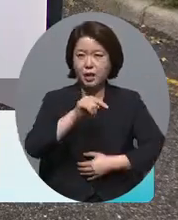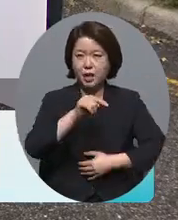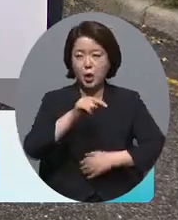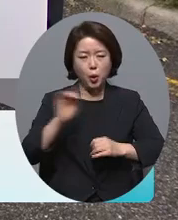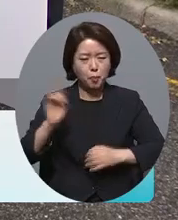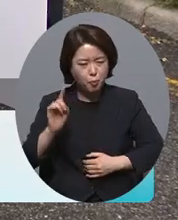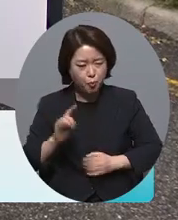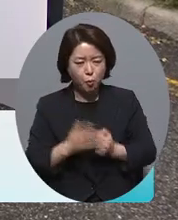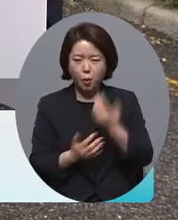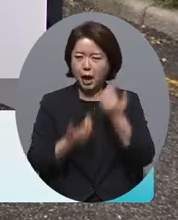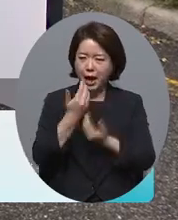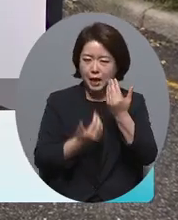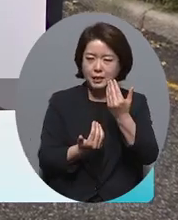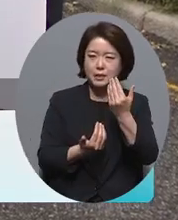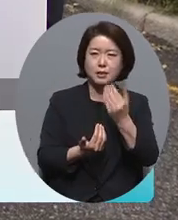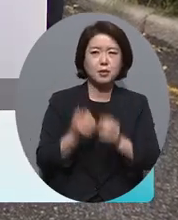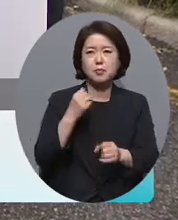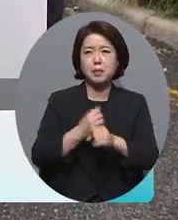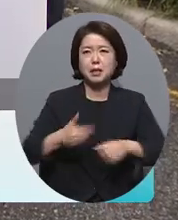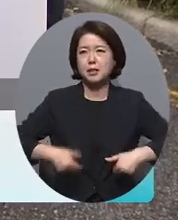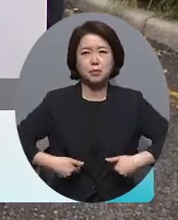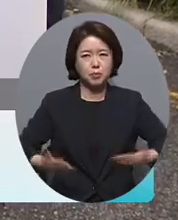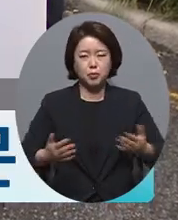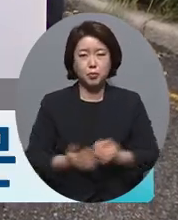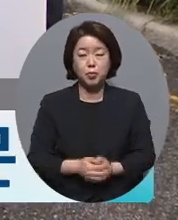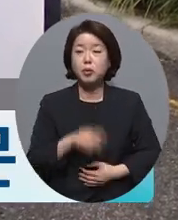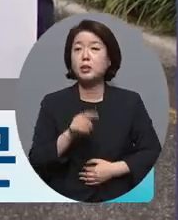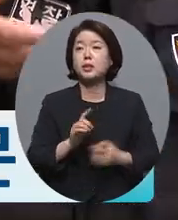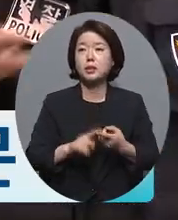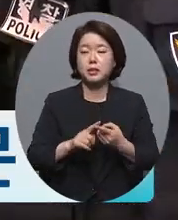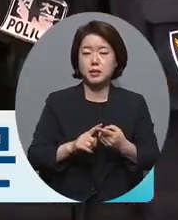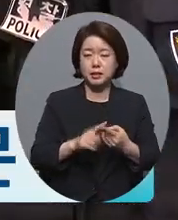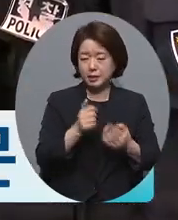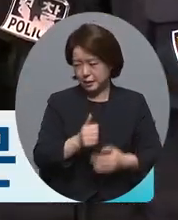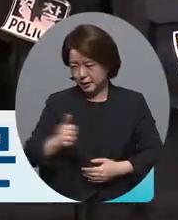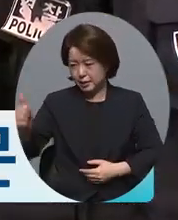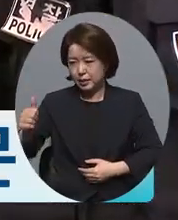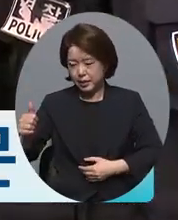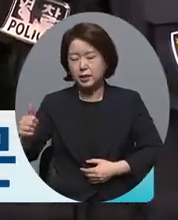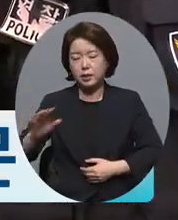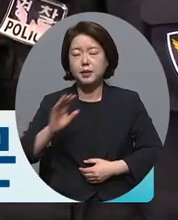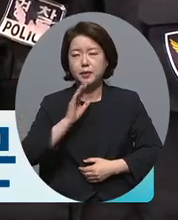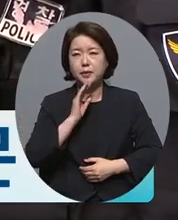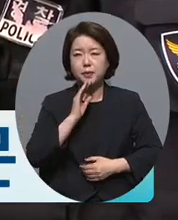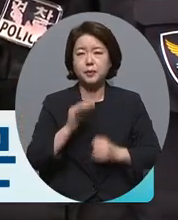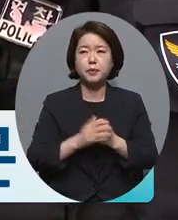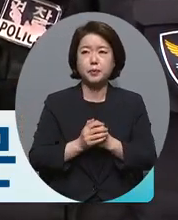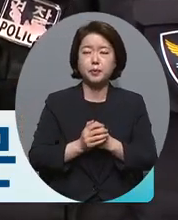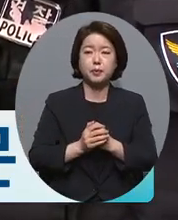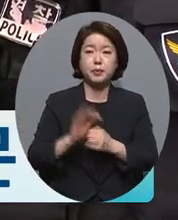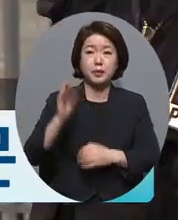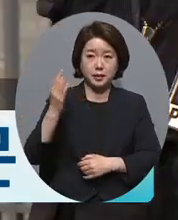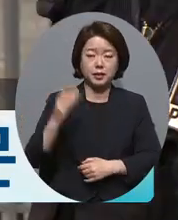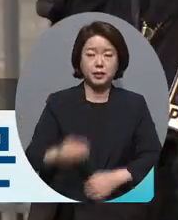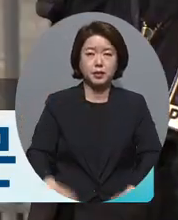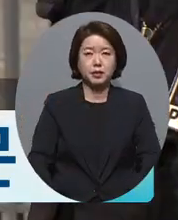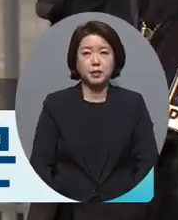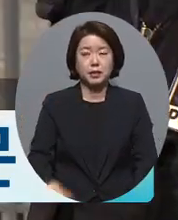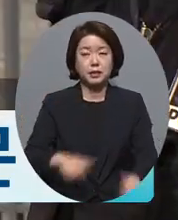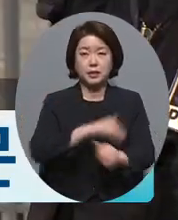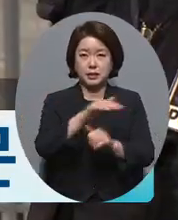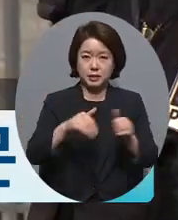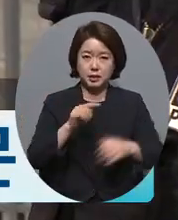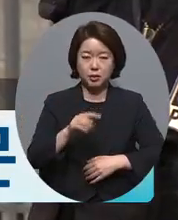거기서 굳이 뭔가 갈등을 빚을 이유는 없죠 저는 그런 면에서 뭐 자리를 뜬 것이 이제 순서가 다 되셔서 뜨신 것일 수도 있고 아니면은 이제